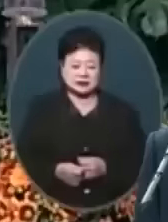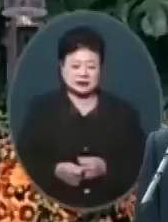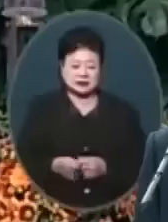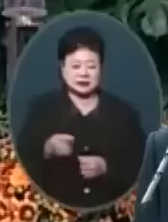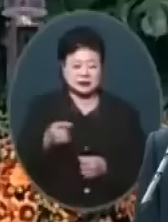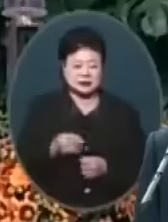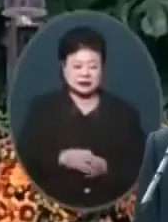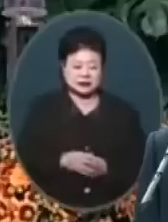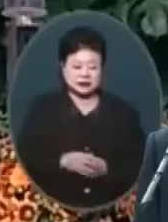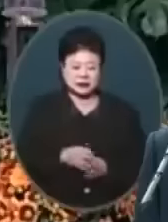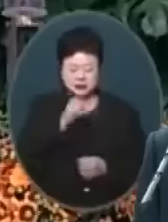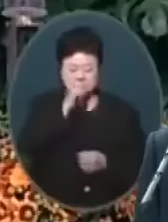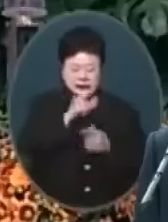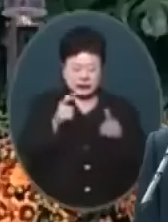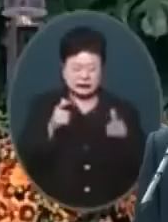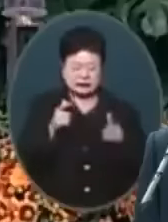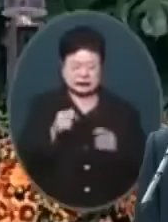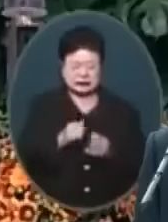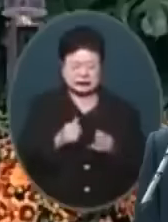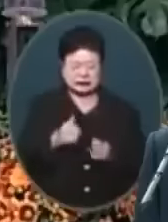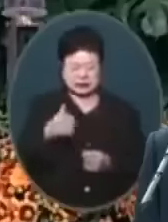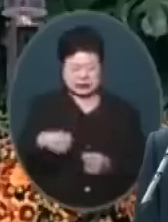부적절하게 여긴 아들입니다.